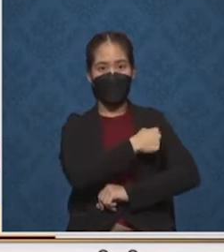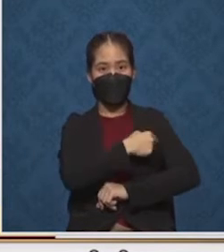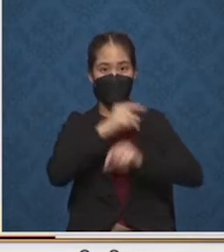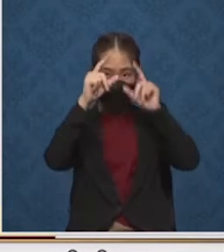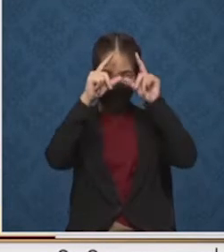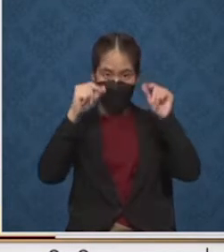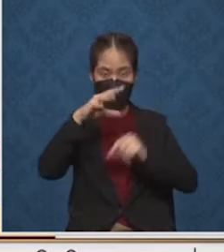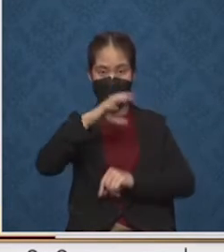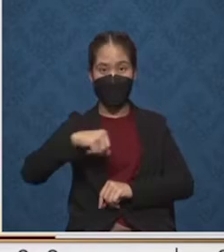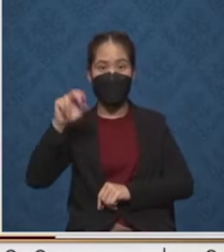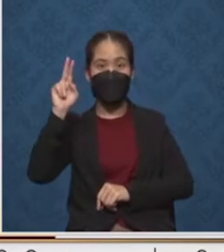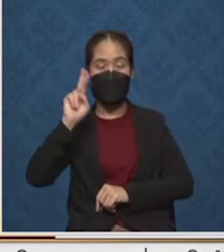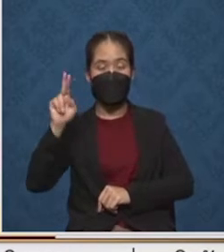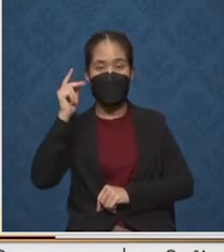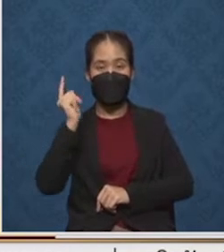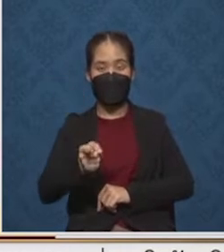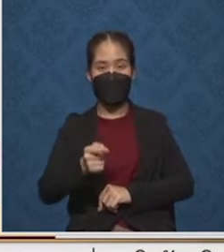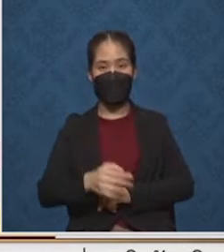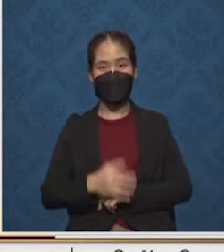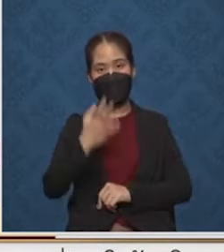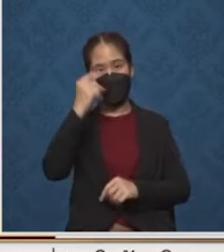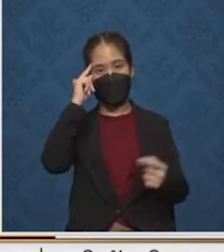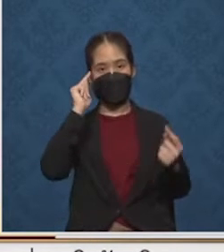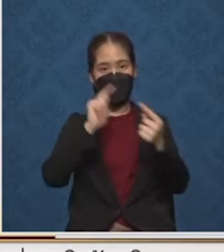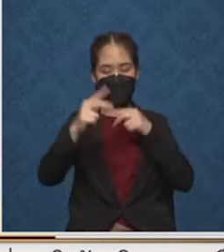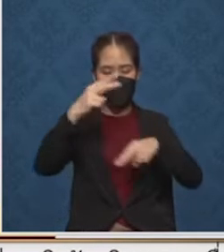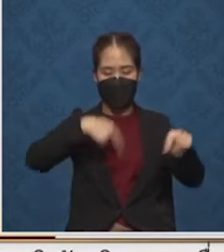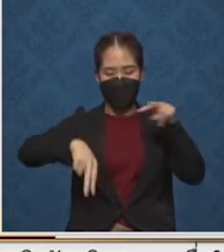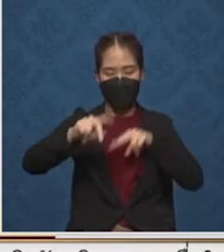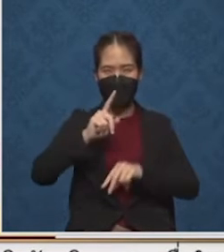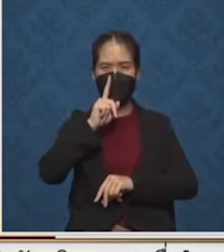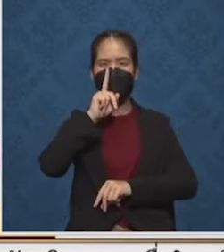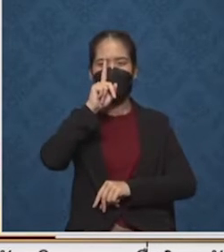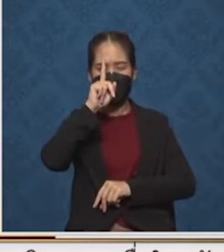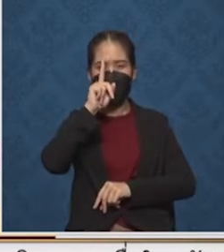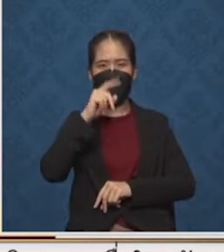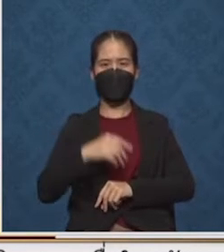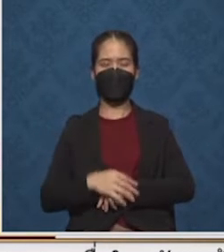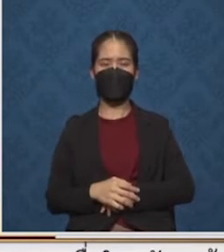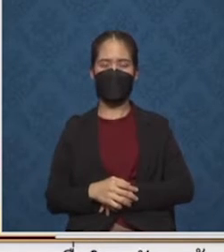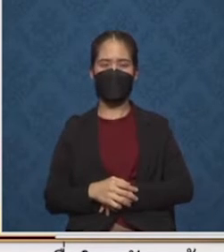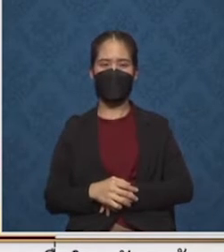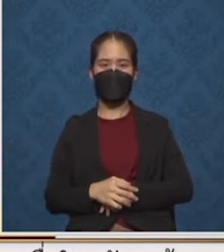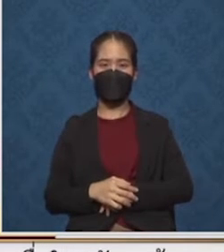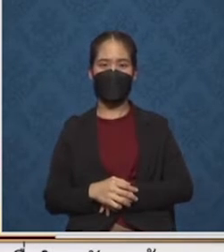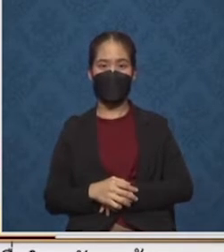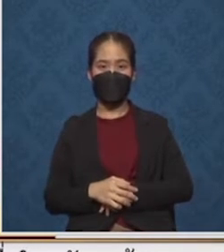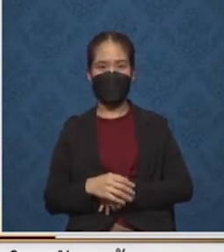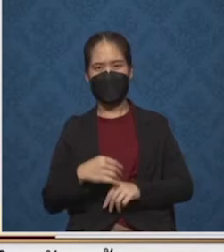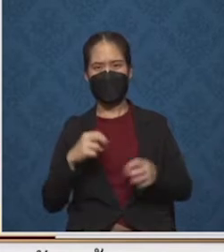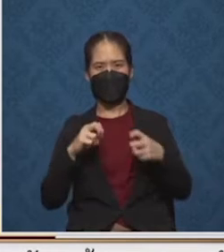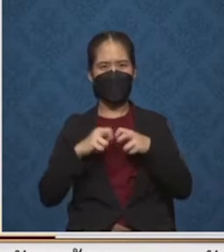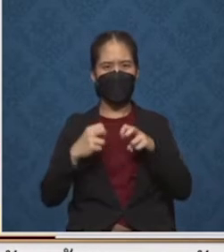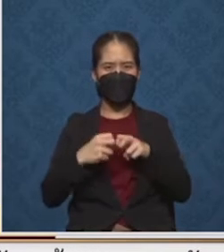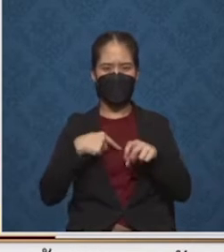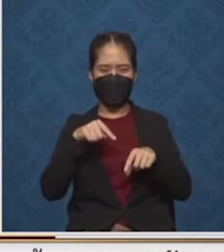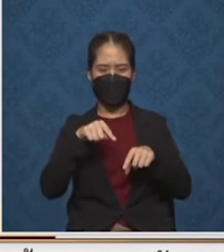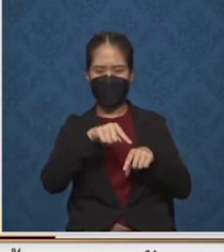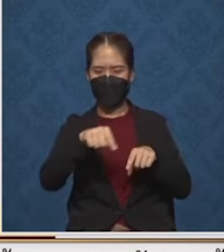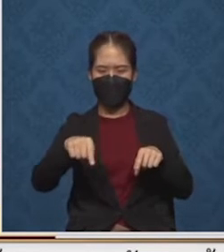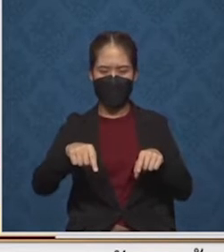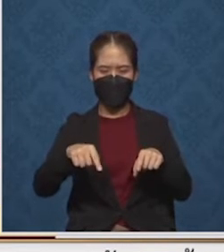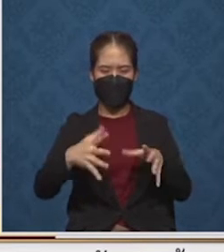สระทุกที่จะเอาไปใช้ค่ะเพื่อคัดกรองเพื่อนวินิจฉัยเพื่อให้การรักษาเลยจะได้ไม่เป็นคอขวด